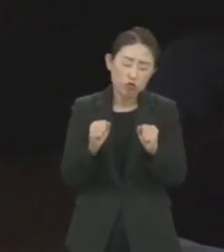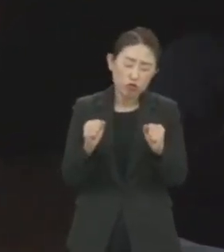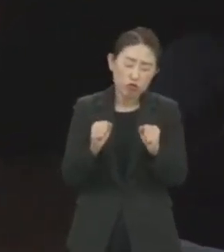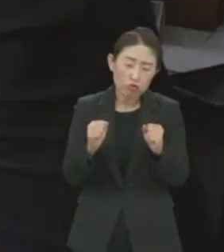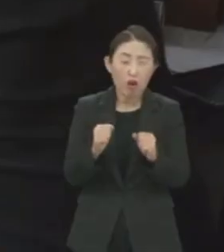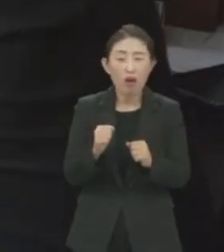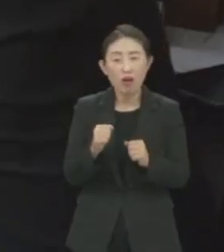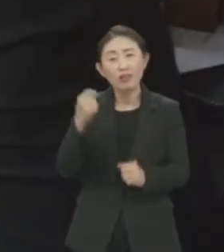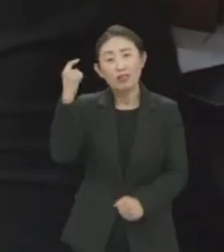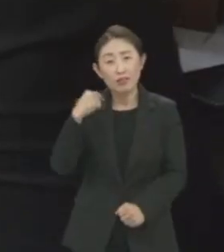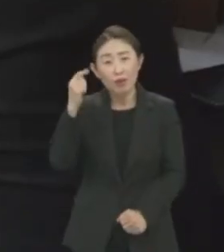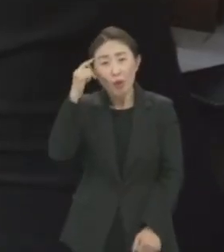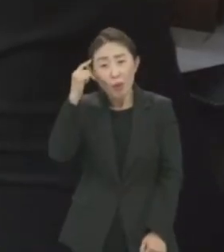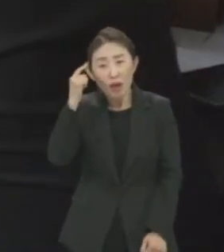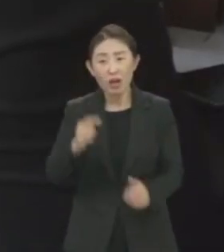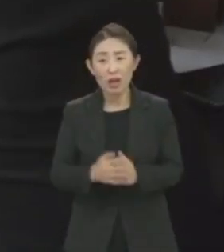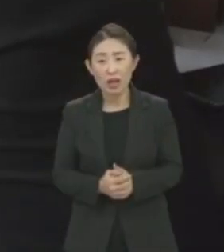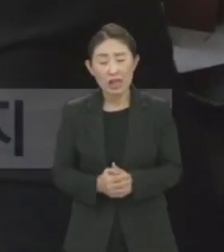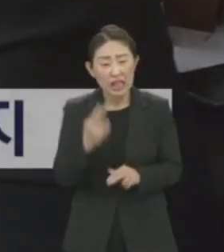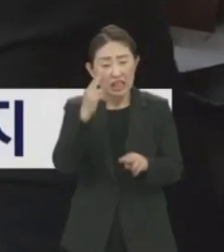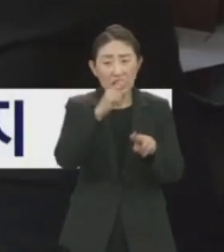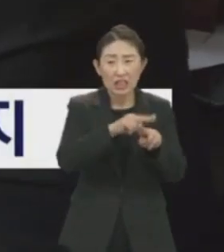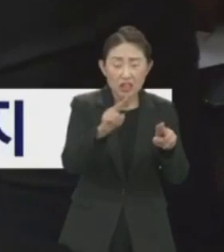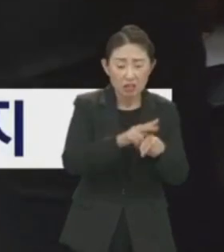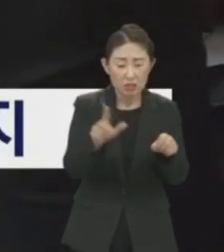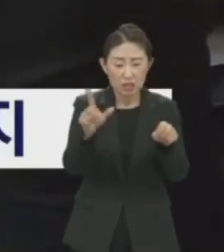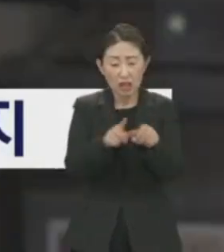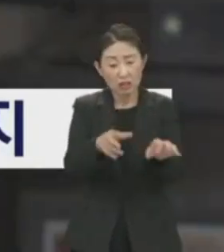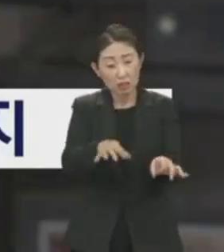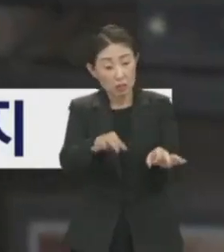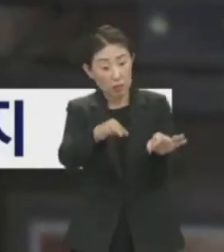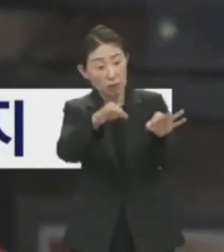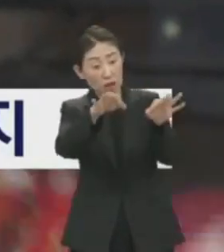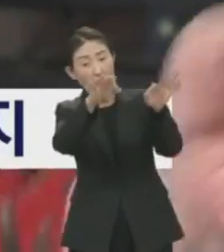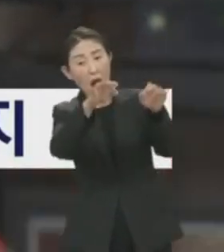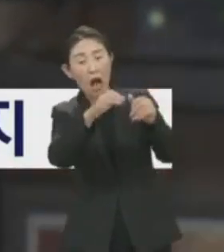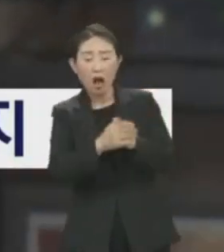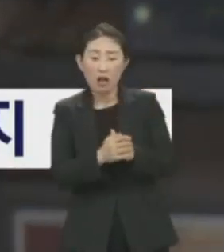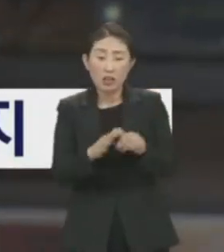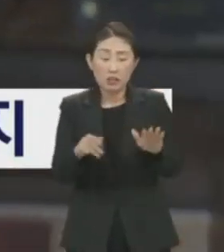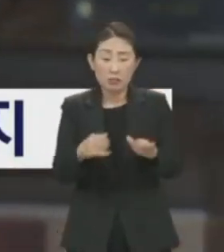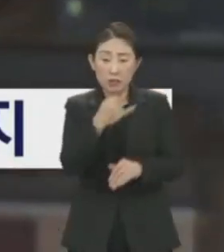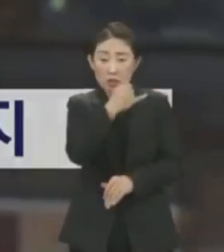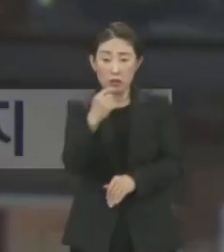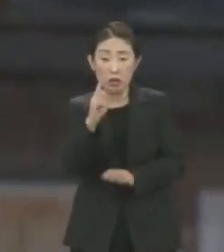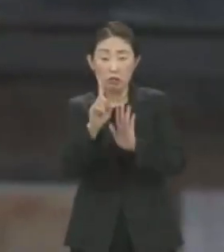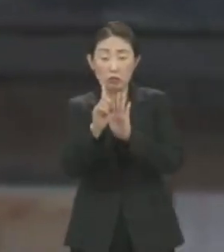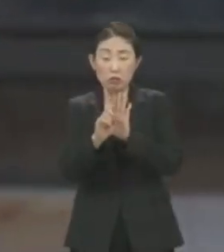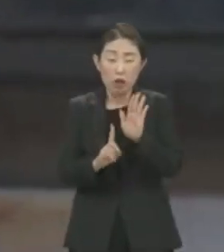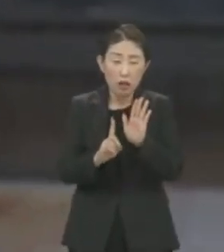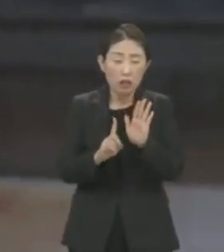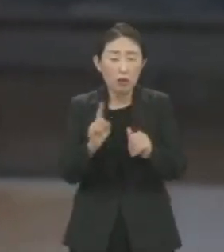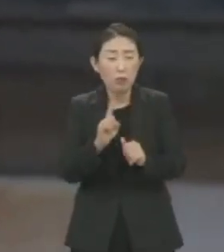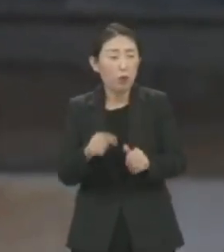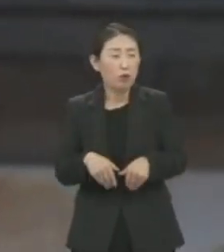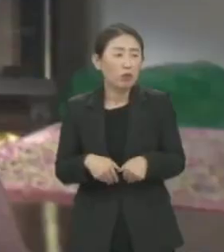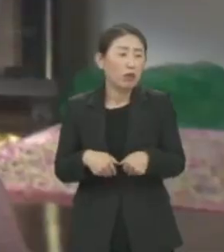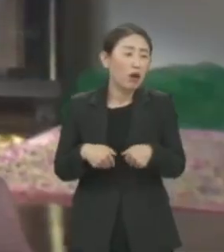다가왔음을 느끼고 있습니다. 기름과 가스값이 나날이 오르다 보니 영하권 추위에도 의지할 건 연탄밖에